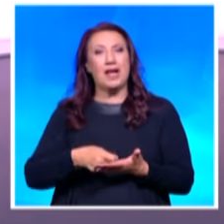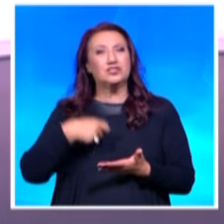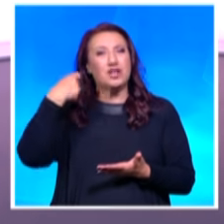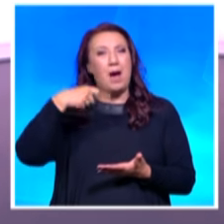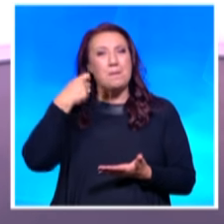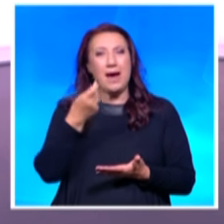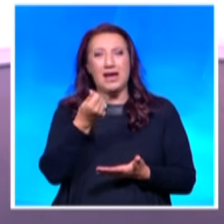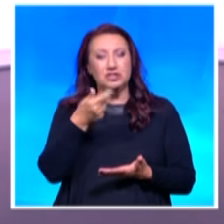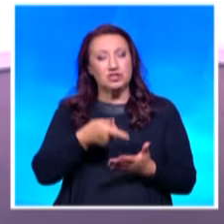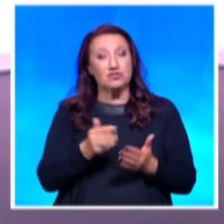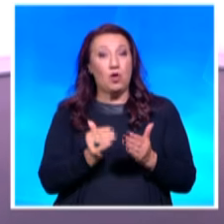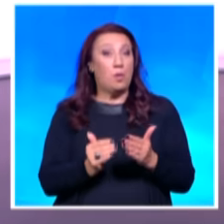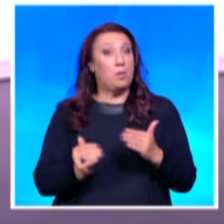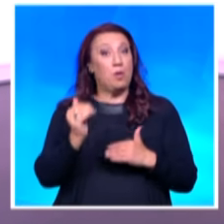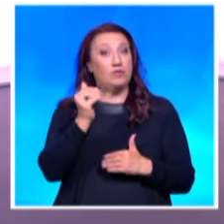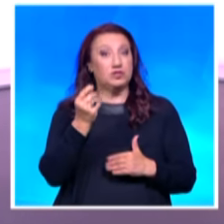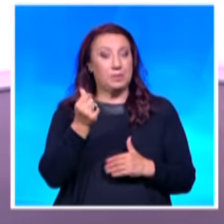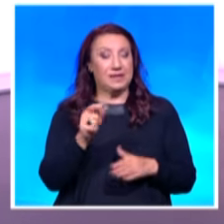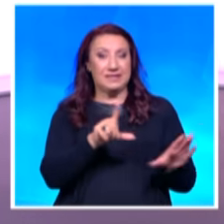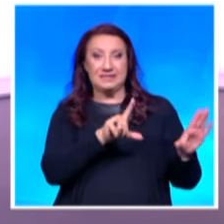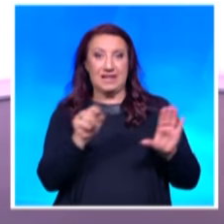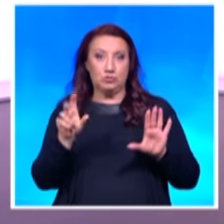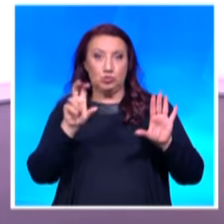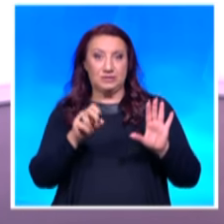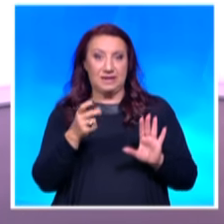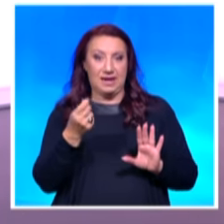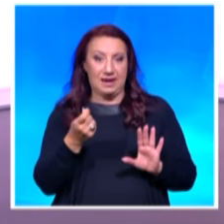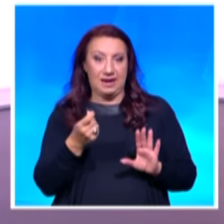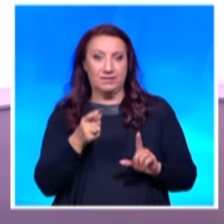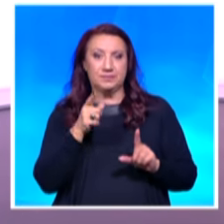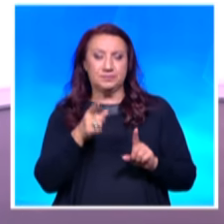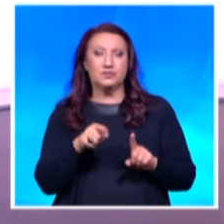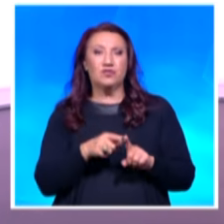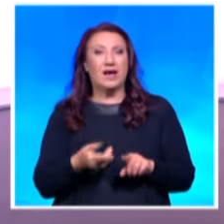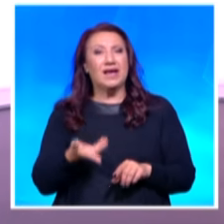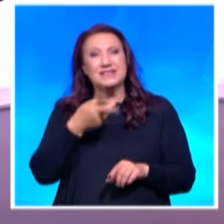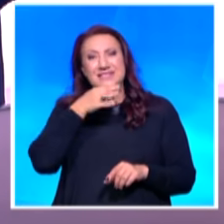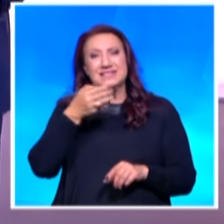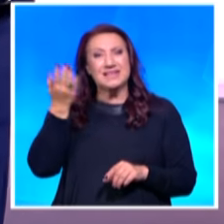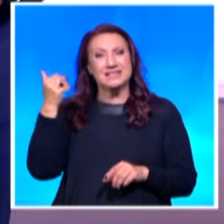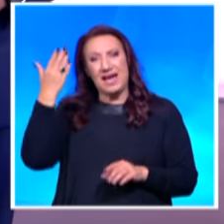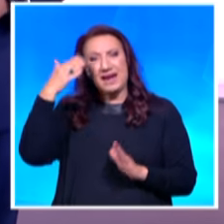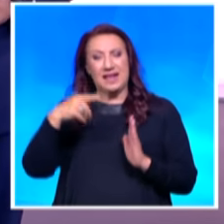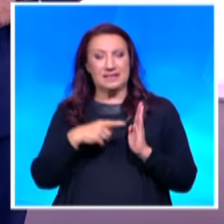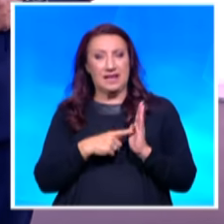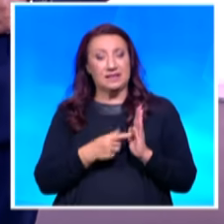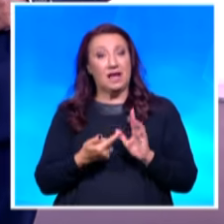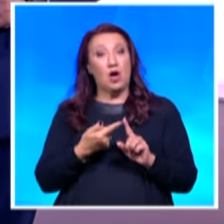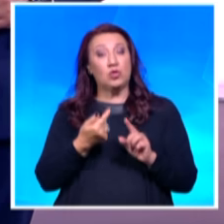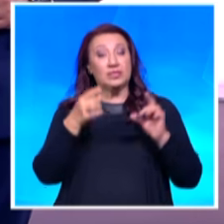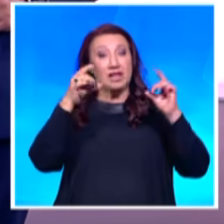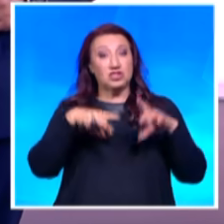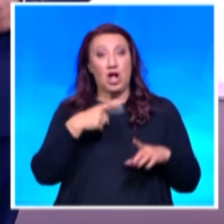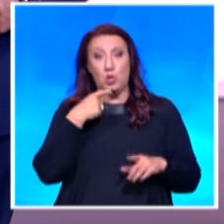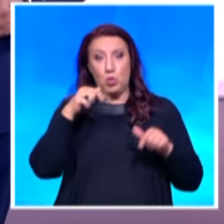в бюджета – 780 лева. Тъй като увеличението е в сила с задна дата, от началото на годината ще